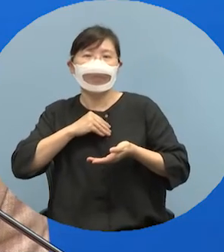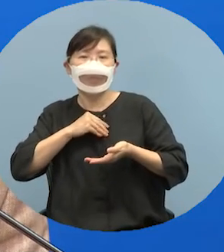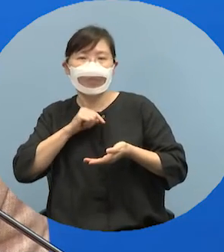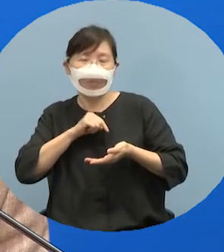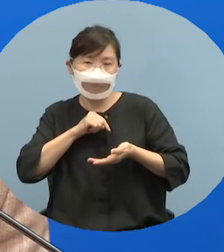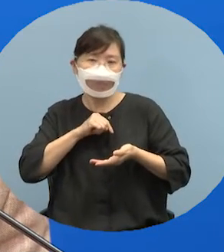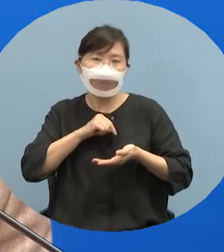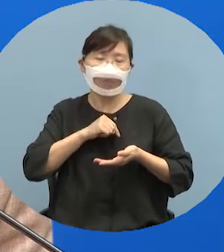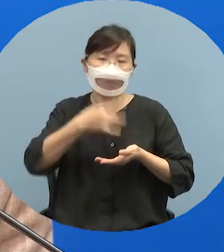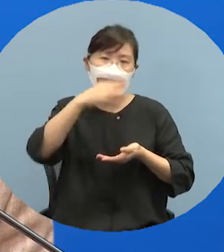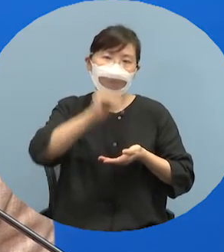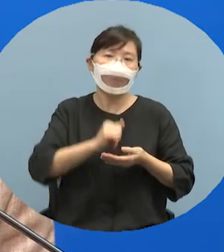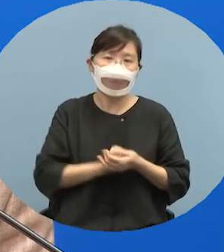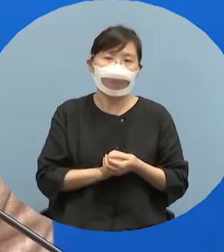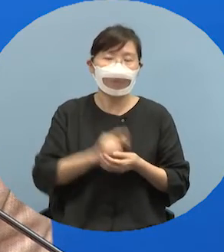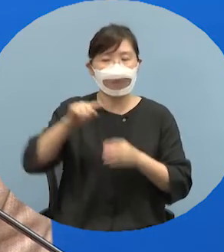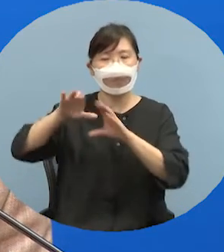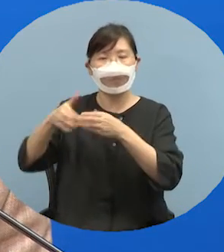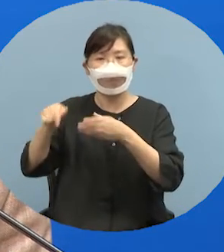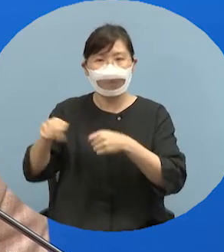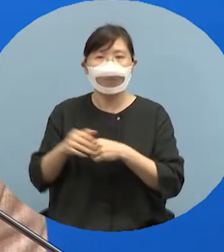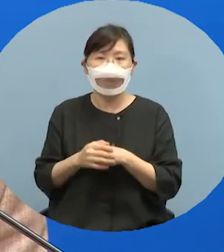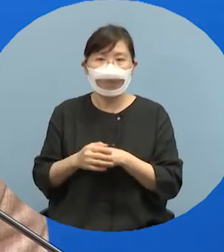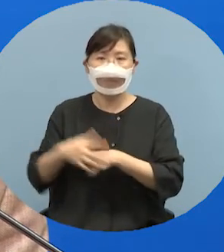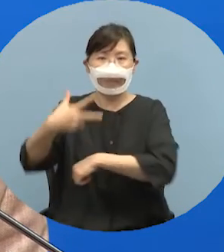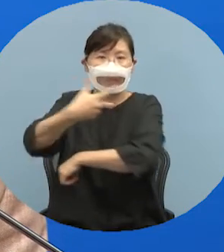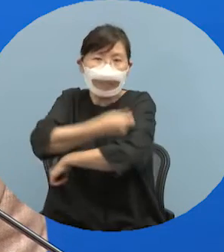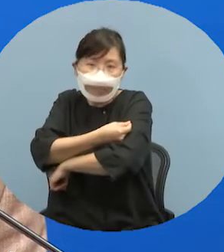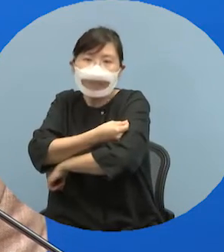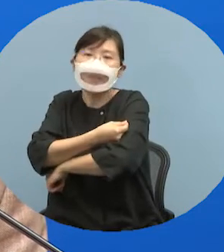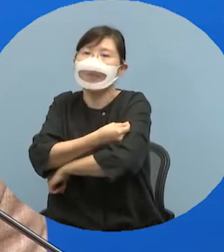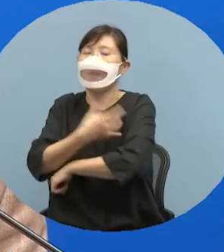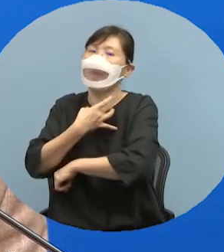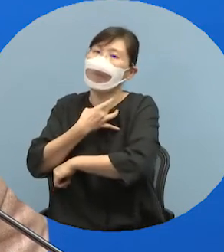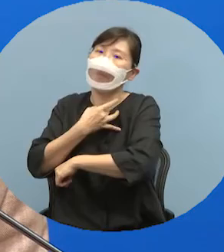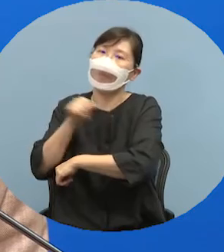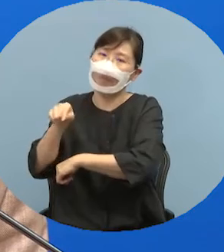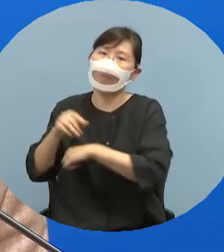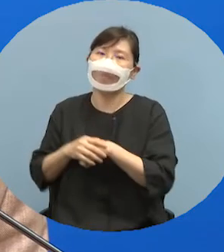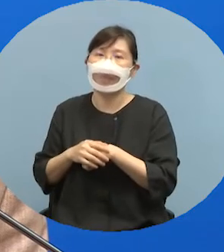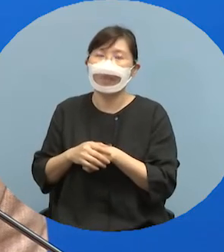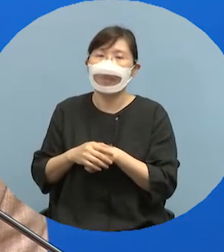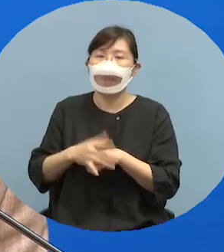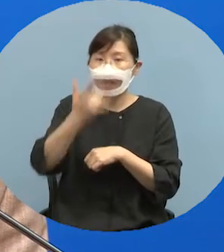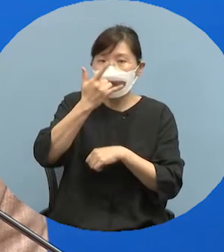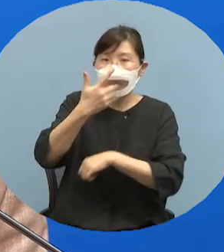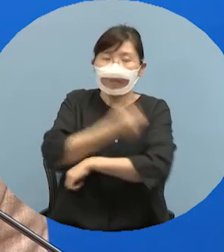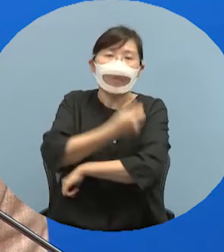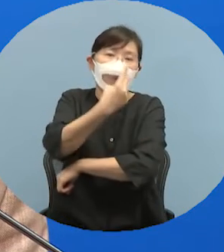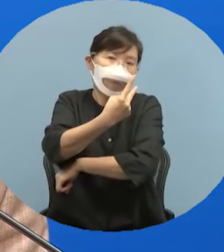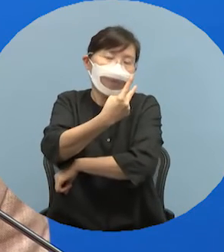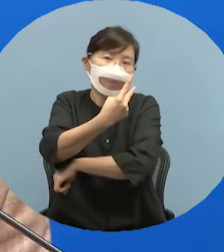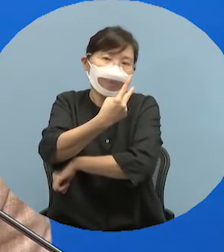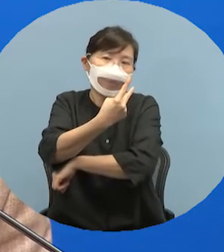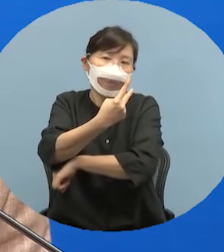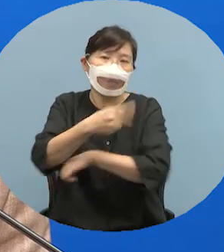竭，都適合用。另外一個類別就是未完成接種新冠疫苗，如果你打復必泰是要2針才